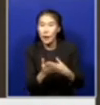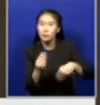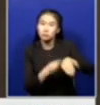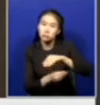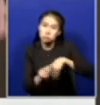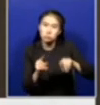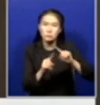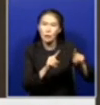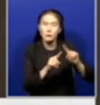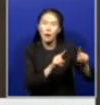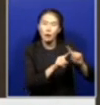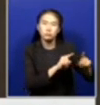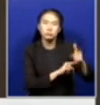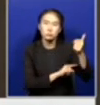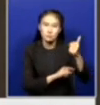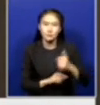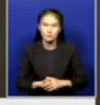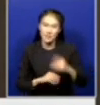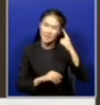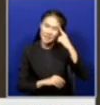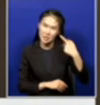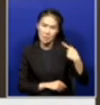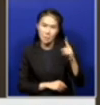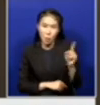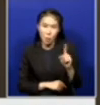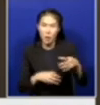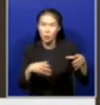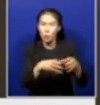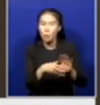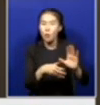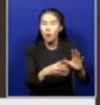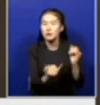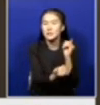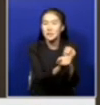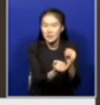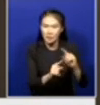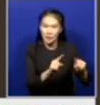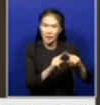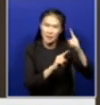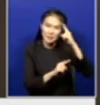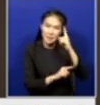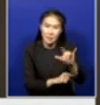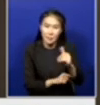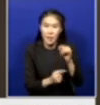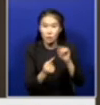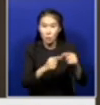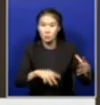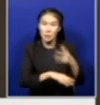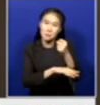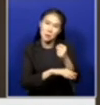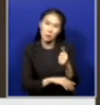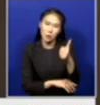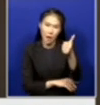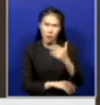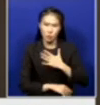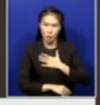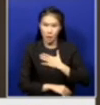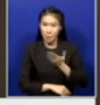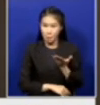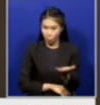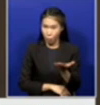เงินอะไรต่างๆนั่นนะฮะเพื่อประโยชน์กับพวกพ้องและเป็นการทดแทนทางการเมืองผมขอย้ำว่